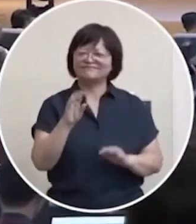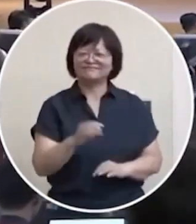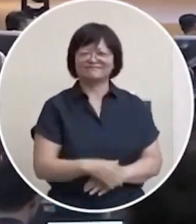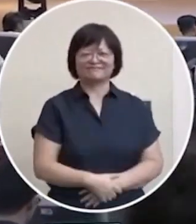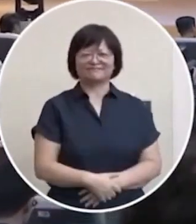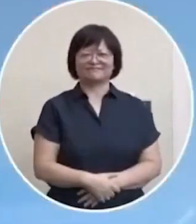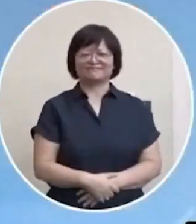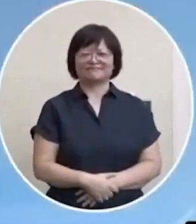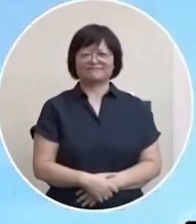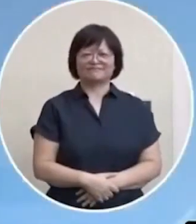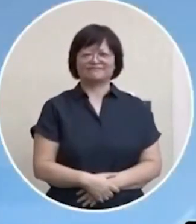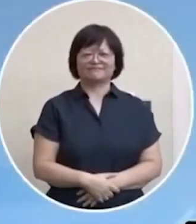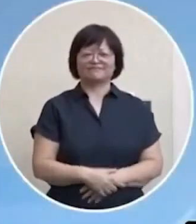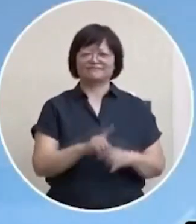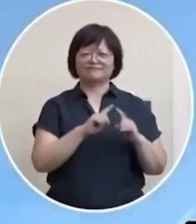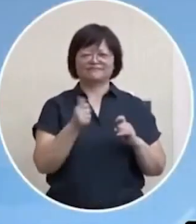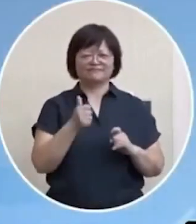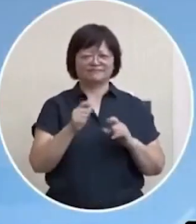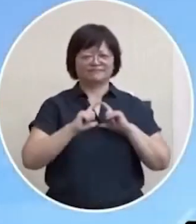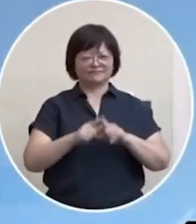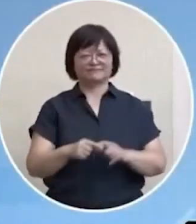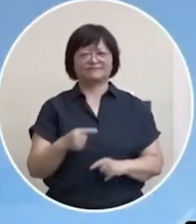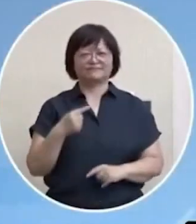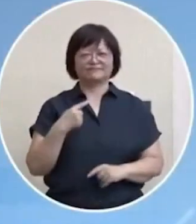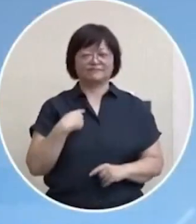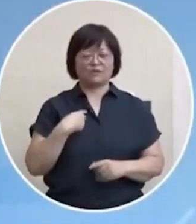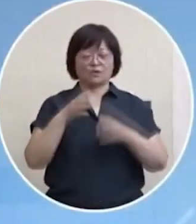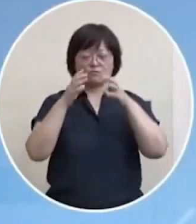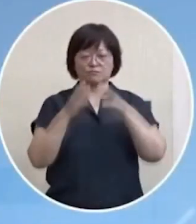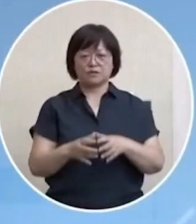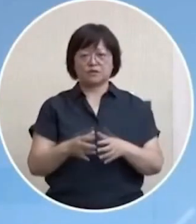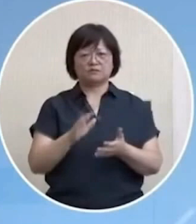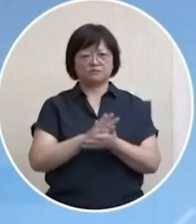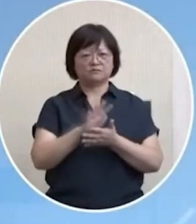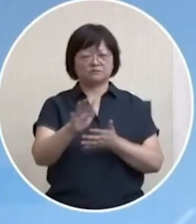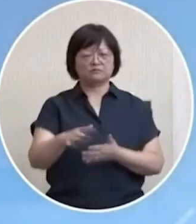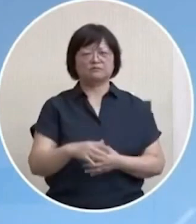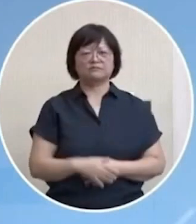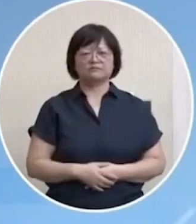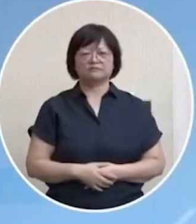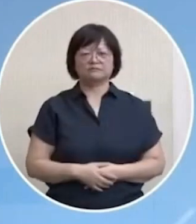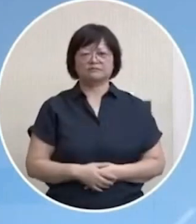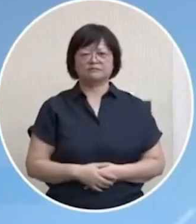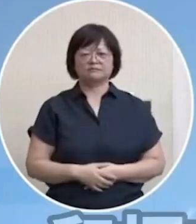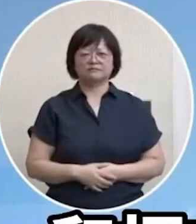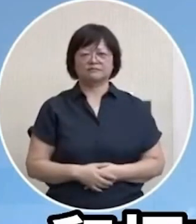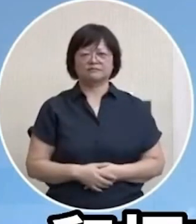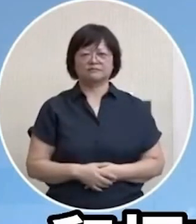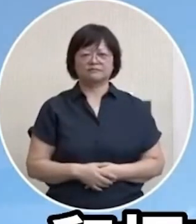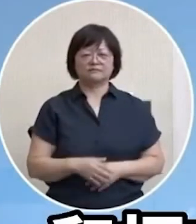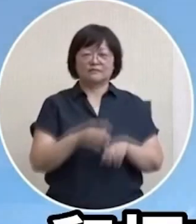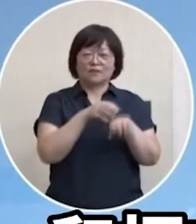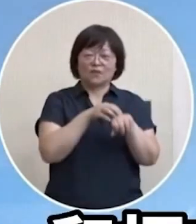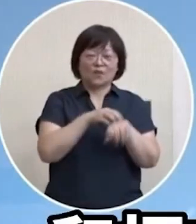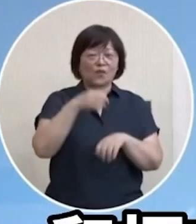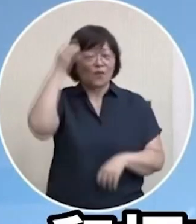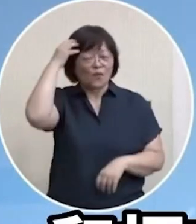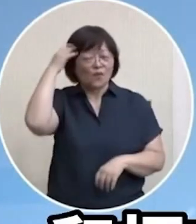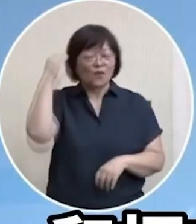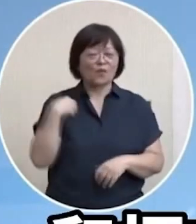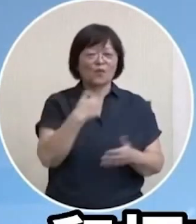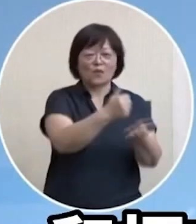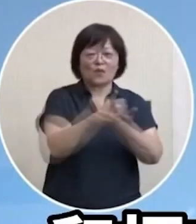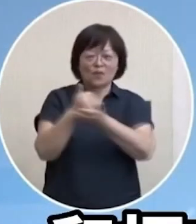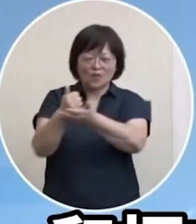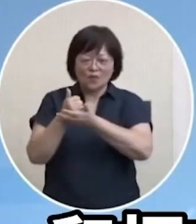我想在我组成主流民意大联盟之后，邀请侯友宜和柯文哲一起来喝